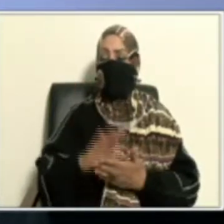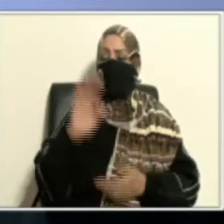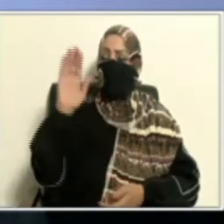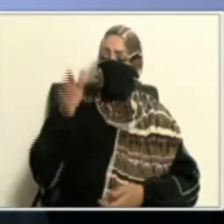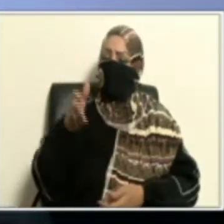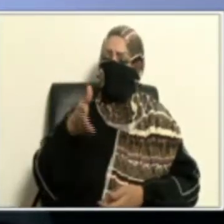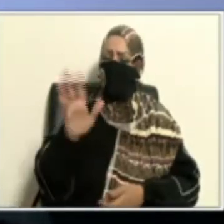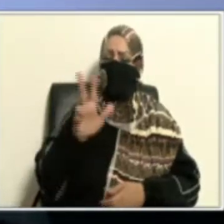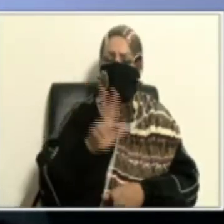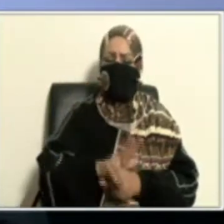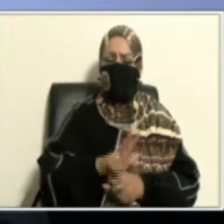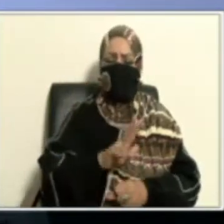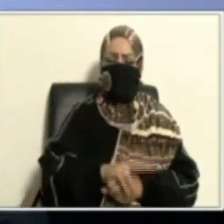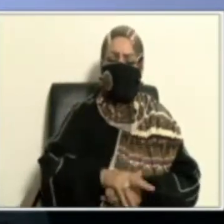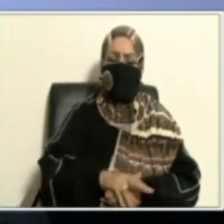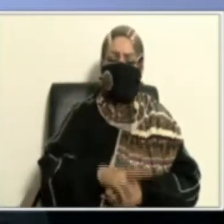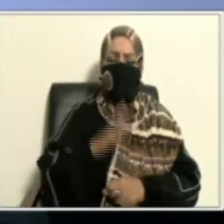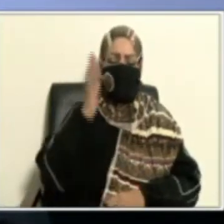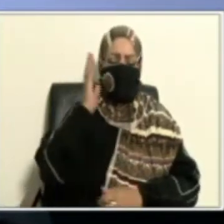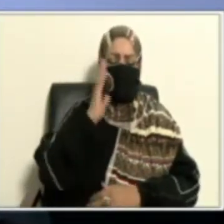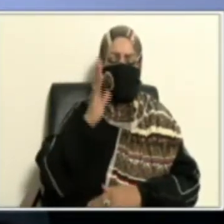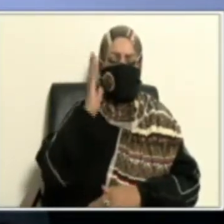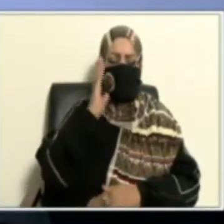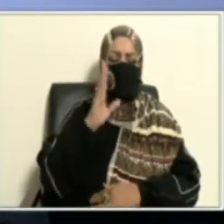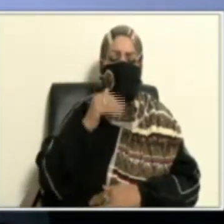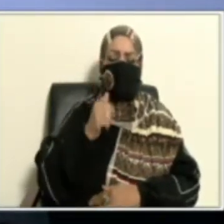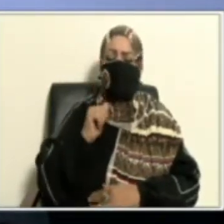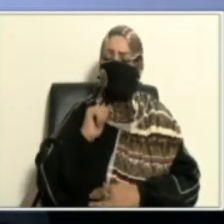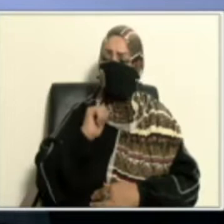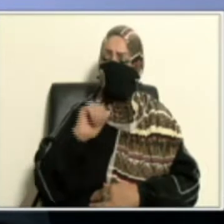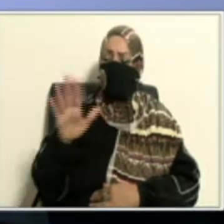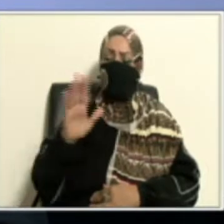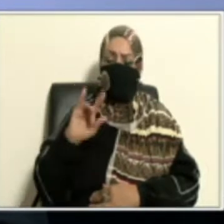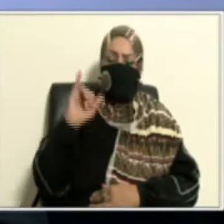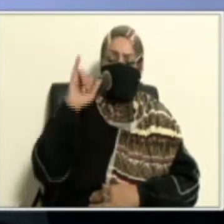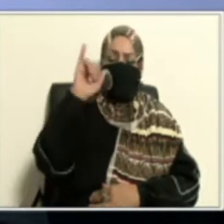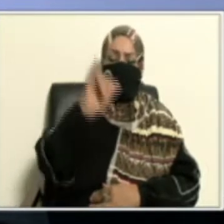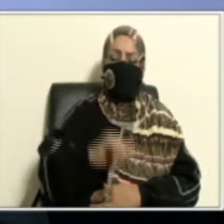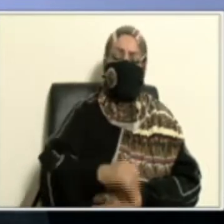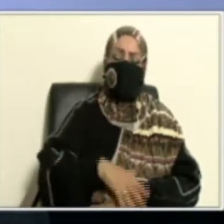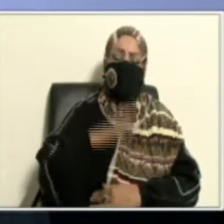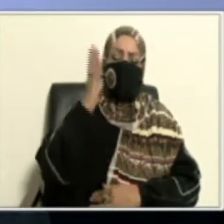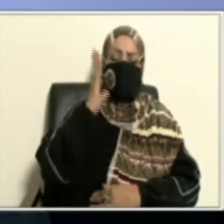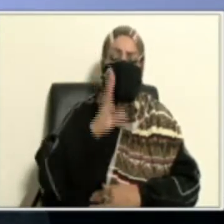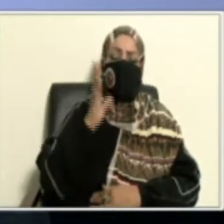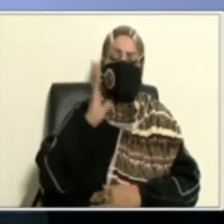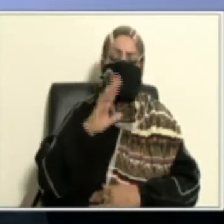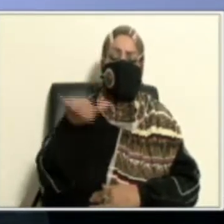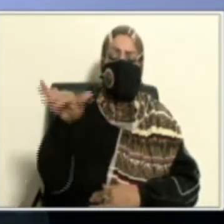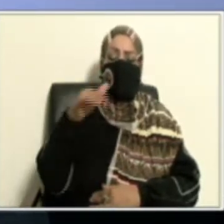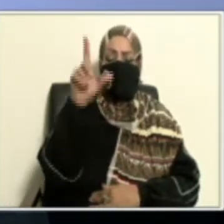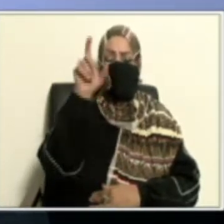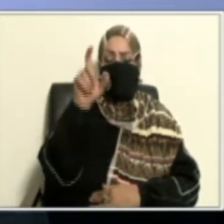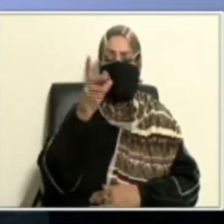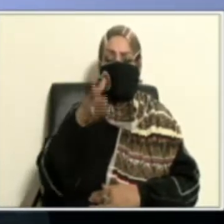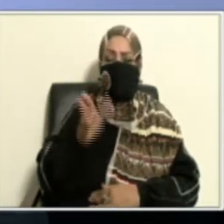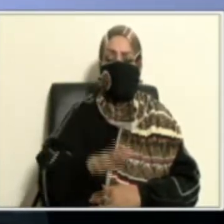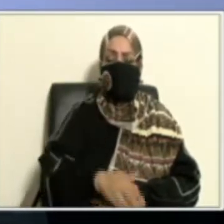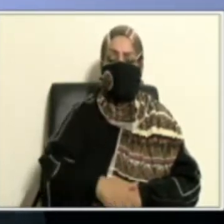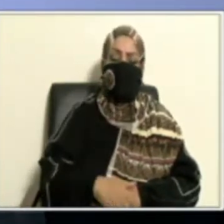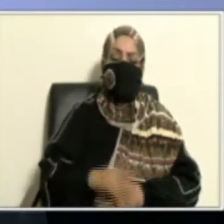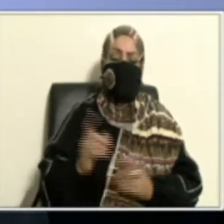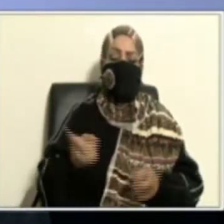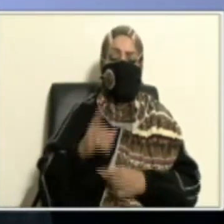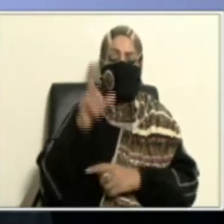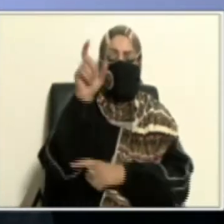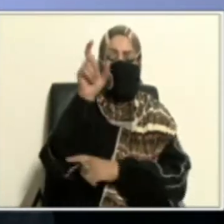المسجد، فصلاتهما في المسجد خير من تركهما مطلقا. لكن لمن لا يستطيع أن